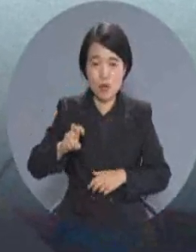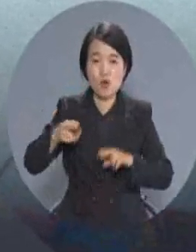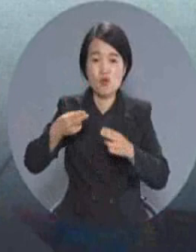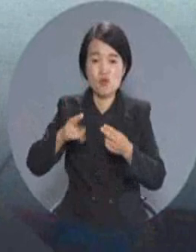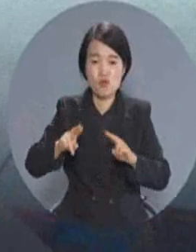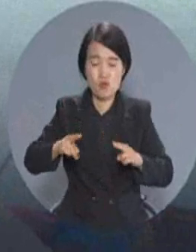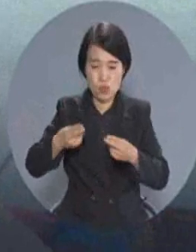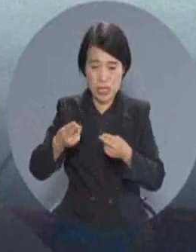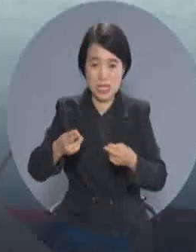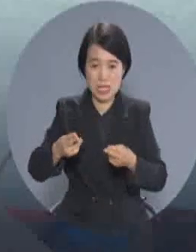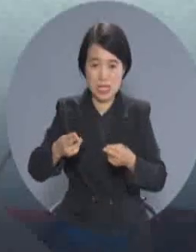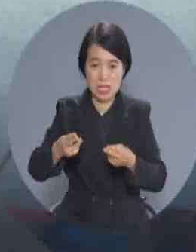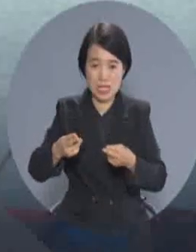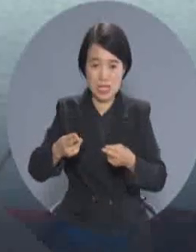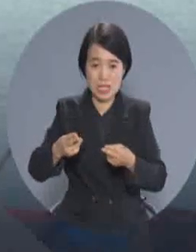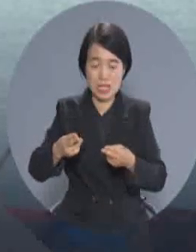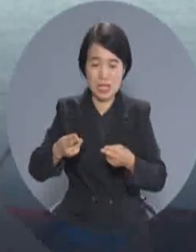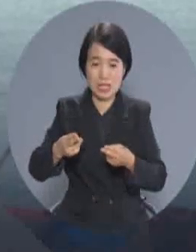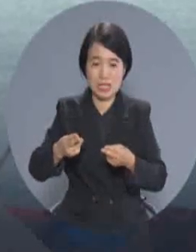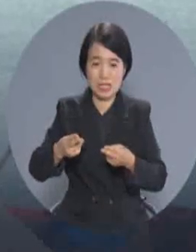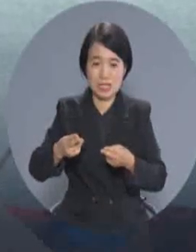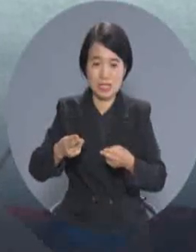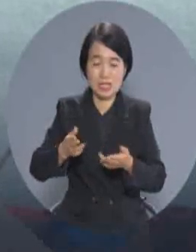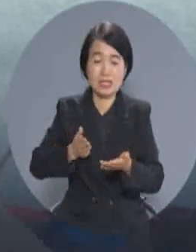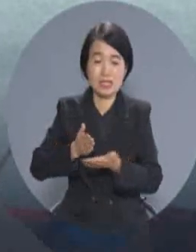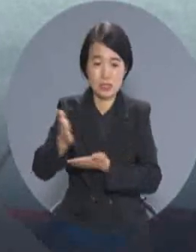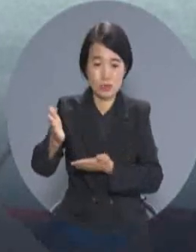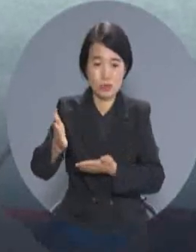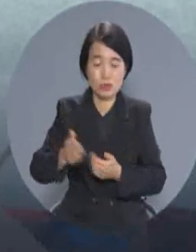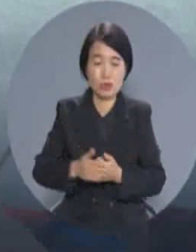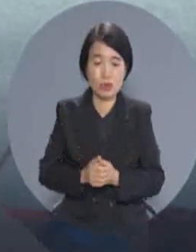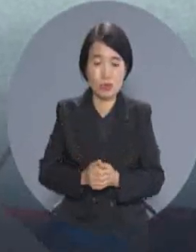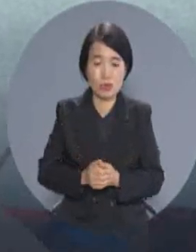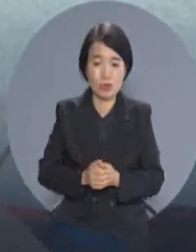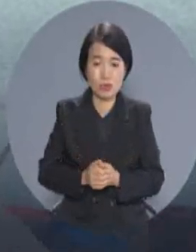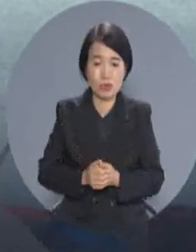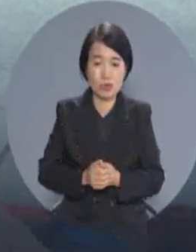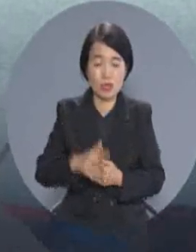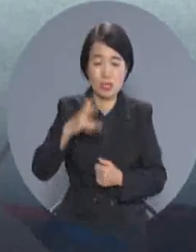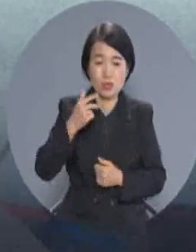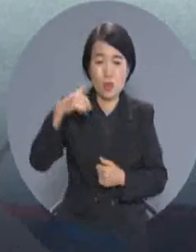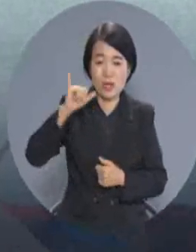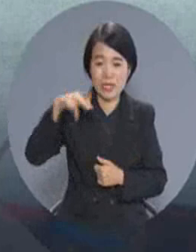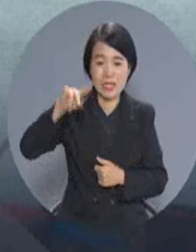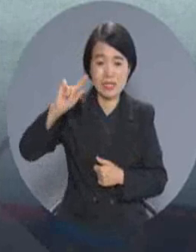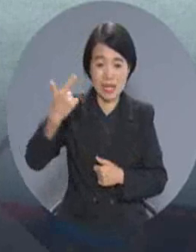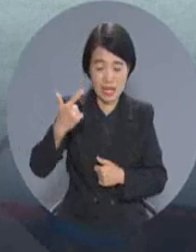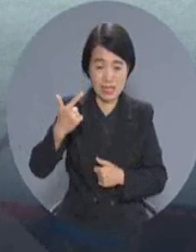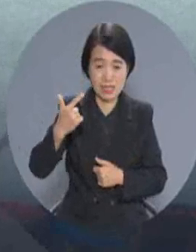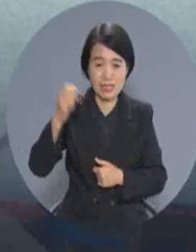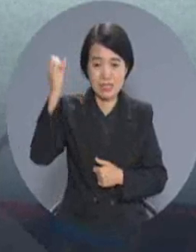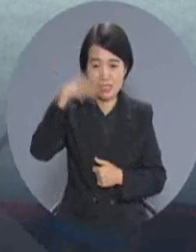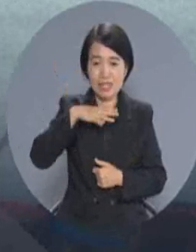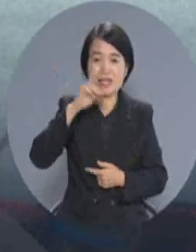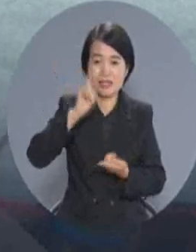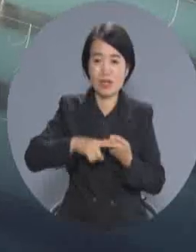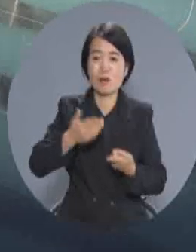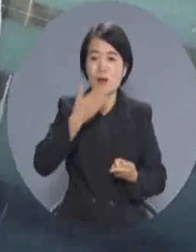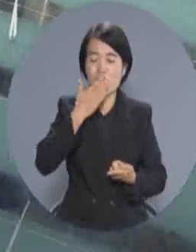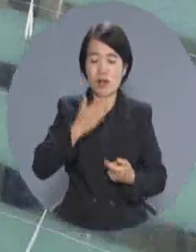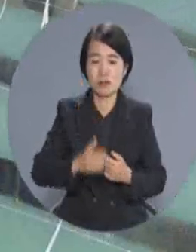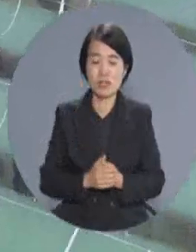이제 구이용 김으로 해가지고 안 구고 이것은 저기서 하는 그냥 생김으로